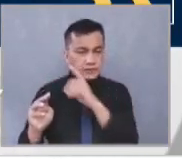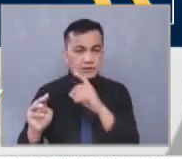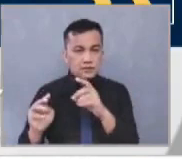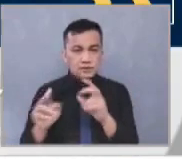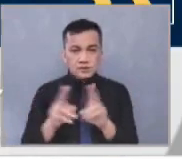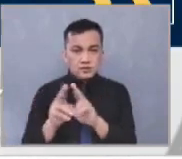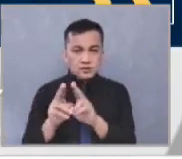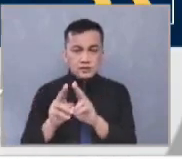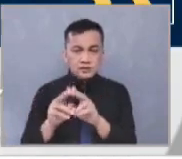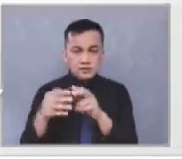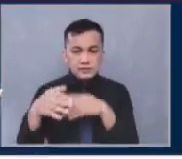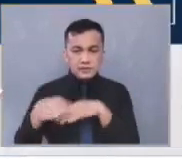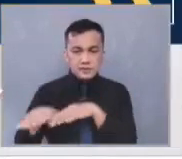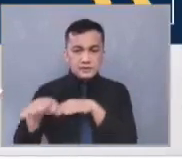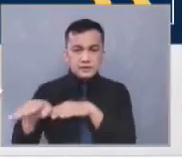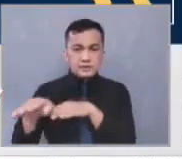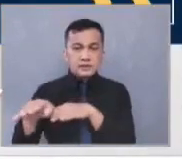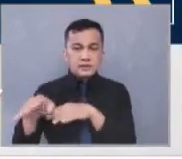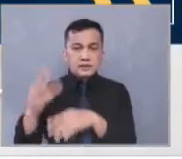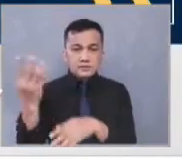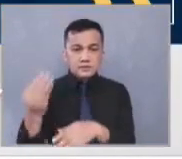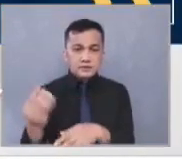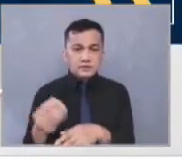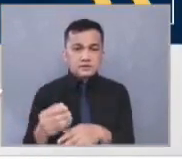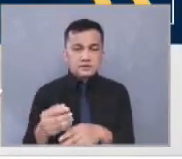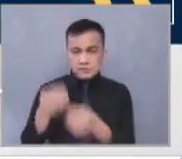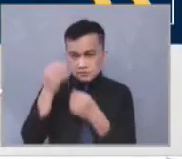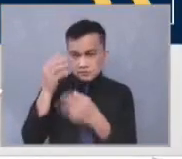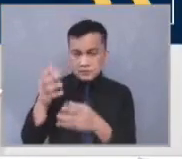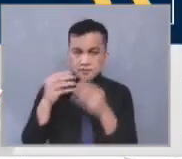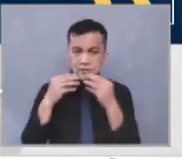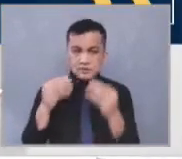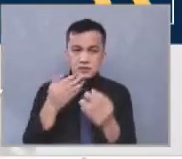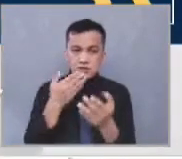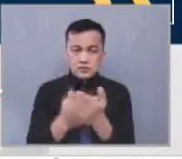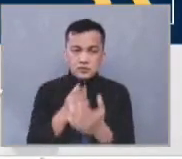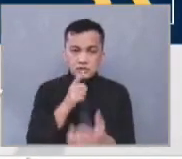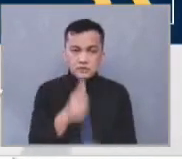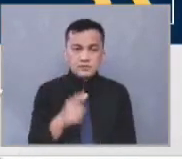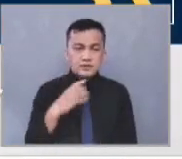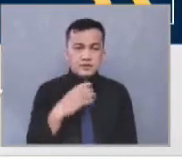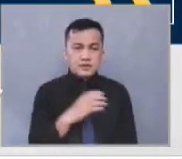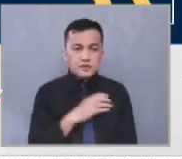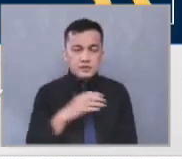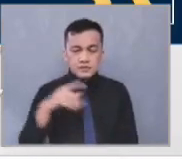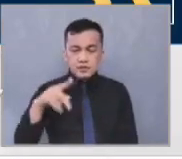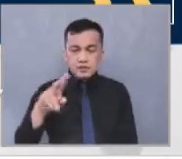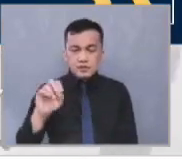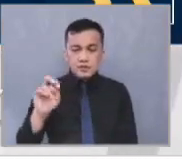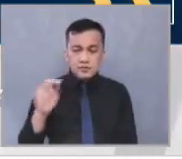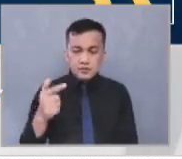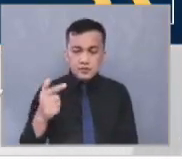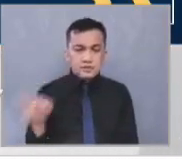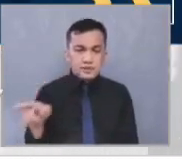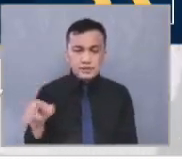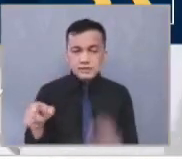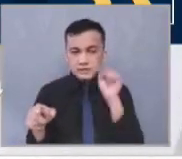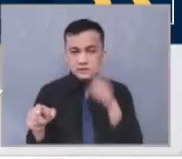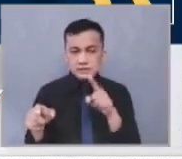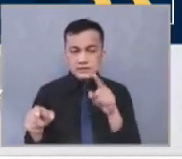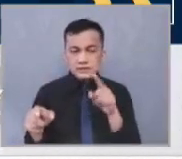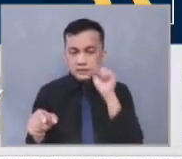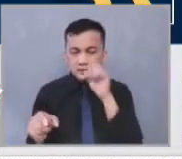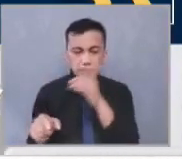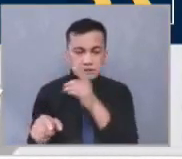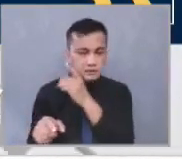Batangas. Nagpaabot naman ng good luck message si Congressman Pulong Duterte sa kanyang kapatid na si Mayor Sara Duterte